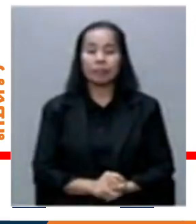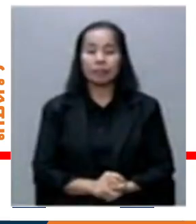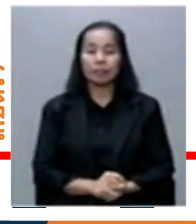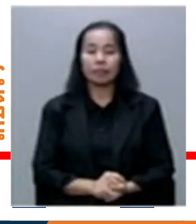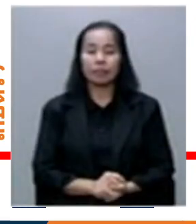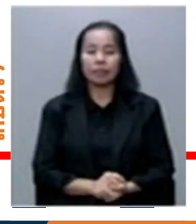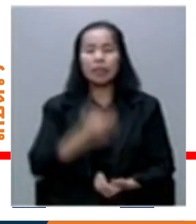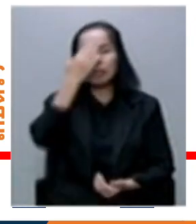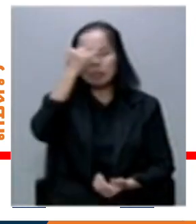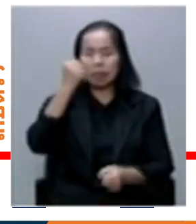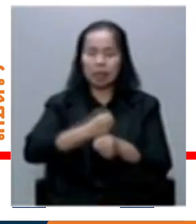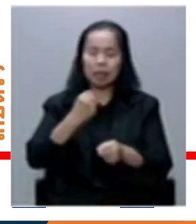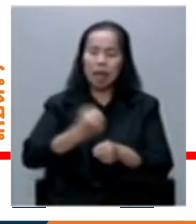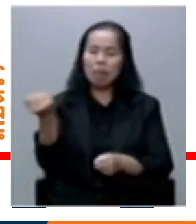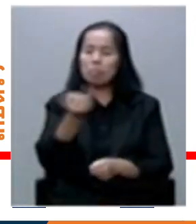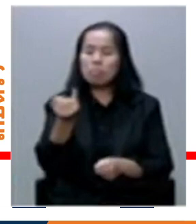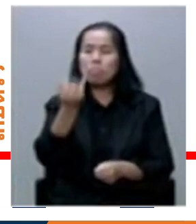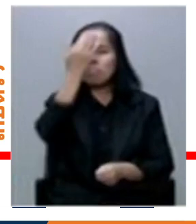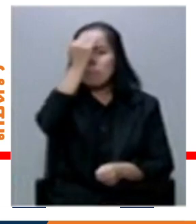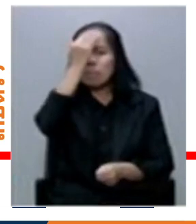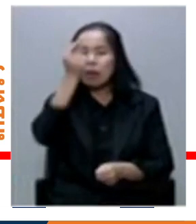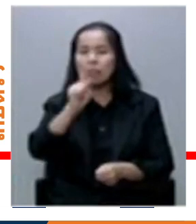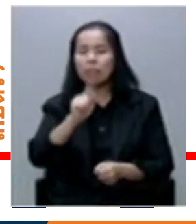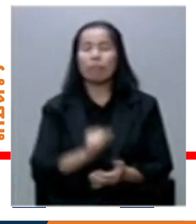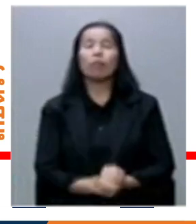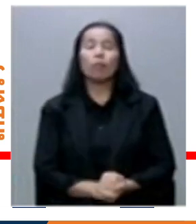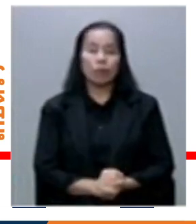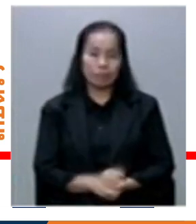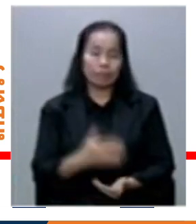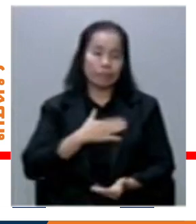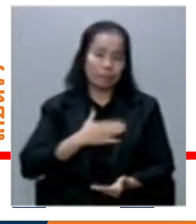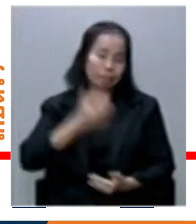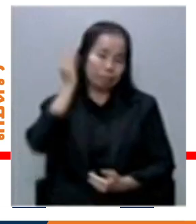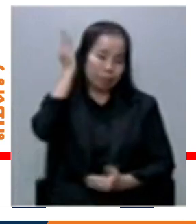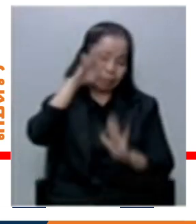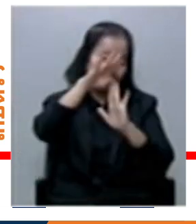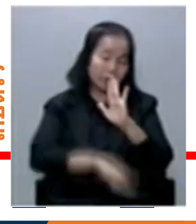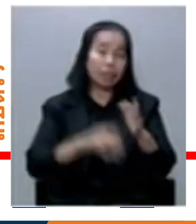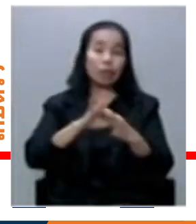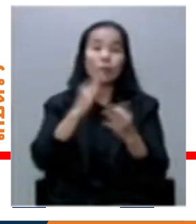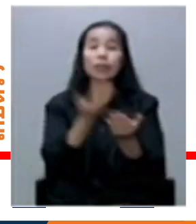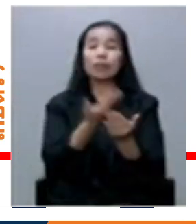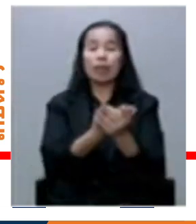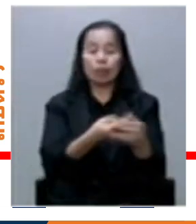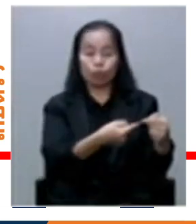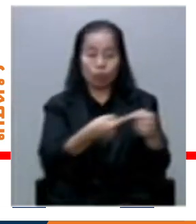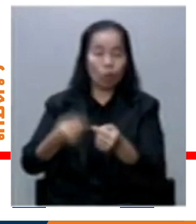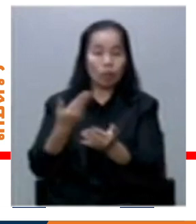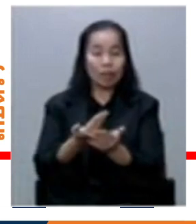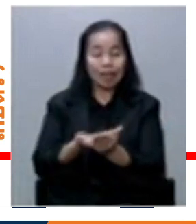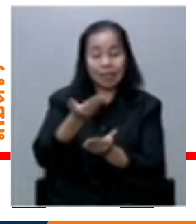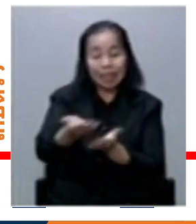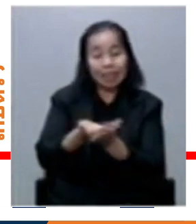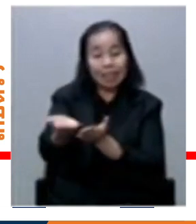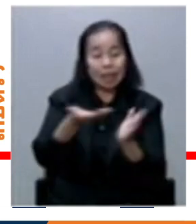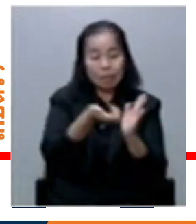าด้อยประสิทธิภาพนั้นเป็นอย่างไรนะครับผมจะอภิปรายถึงเรื่องของงบผูกพันนะครับการเบิกจ่ายที่ไม่ตรงเป้า